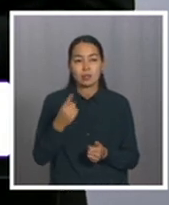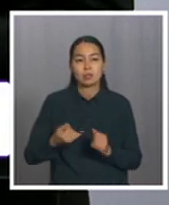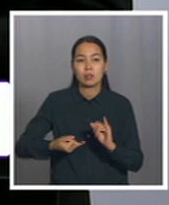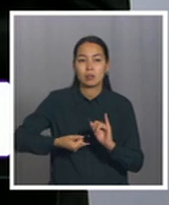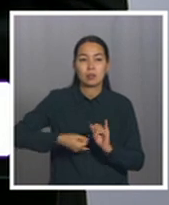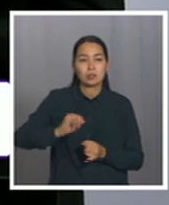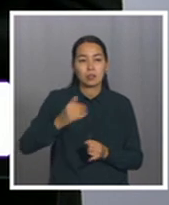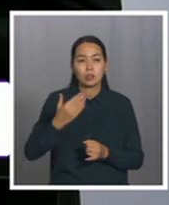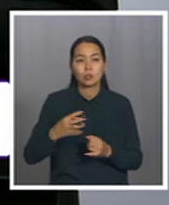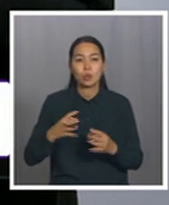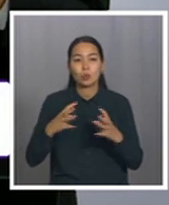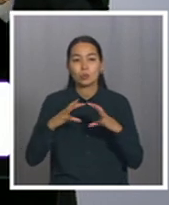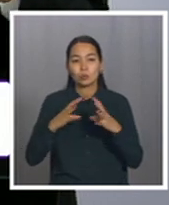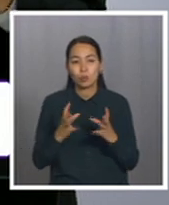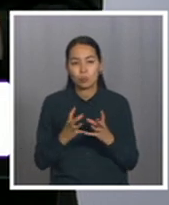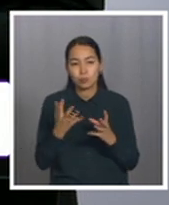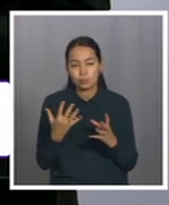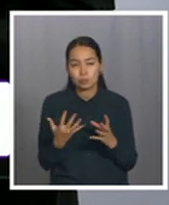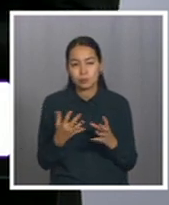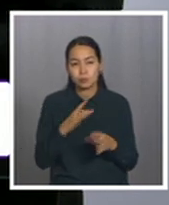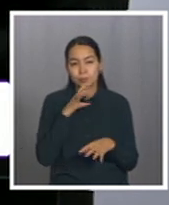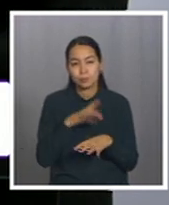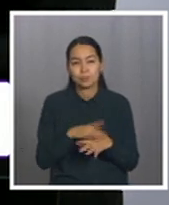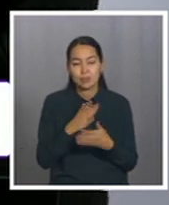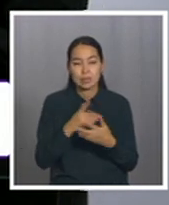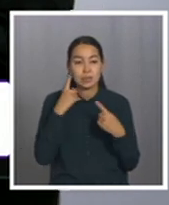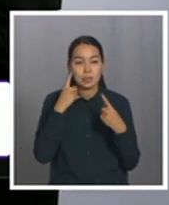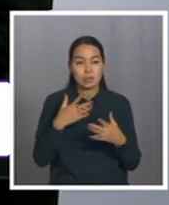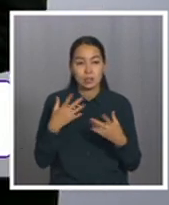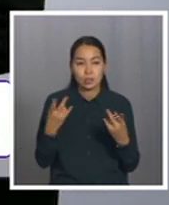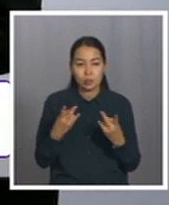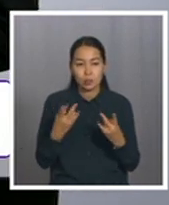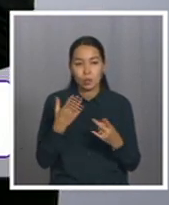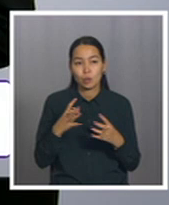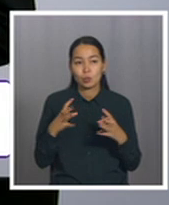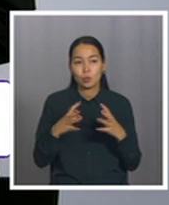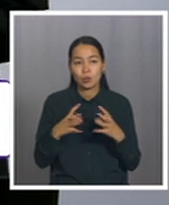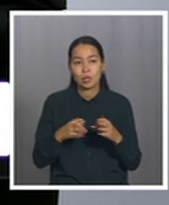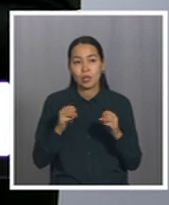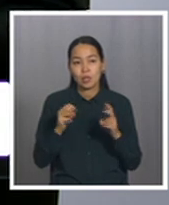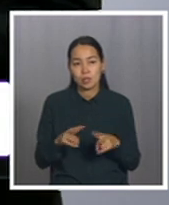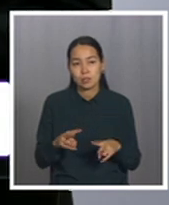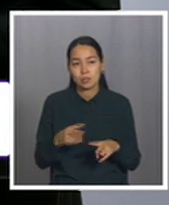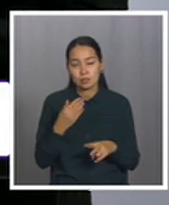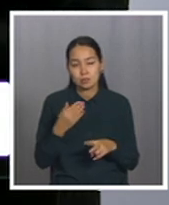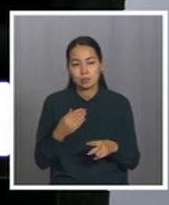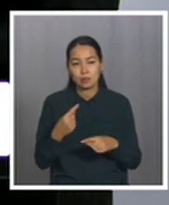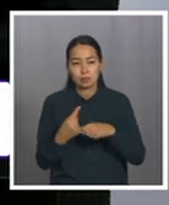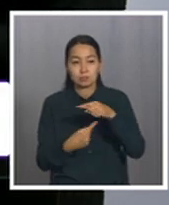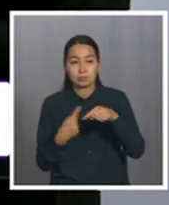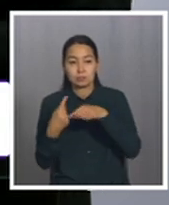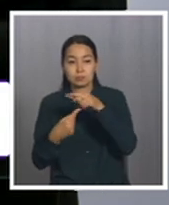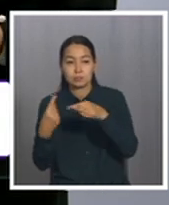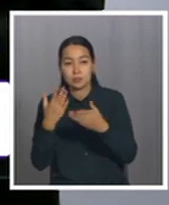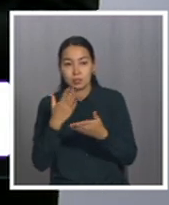траекториясы байқатқан кезде дәлірек болу үшін допты әдейі осылай айналдырады екен. Не